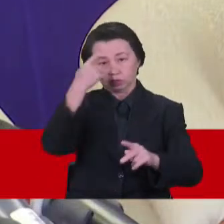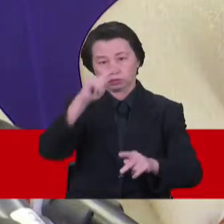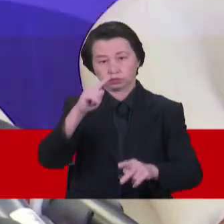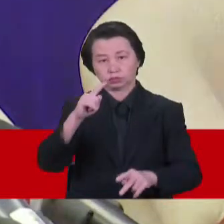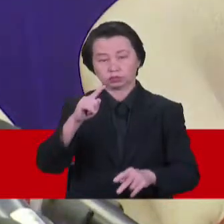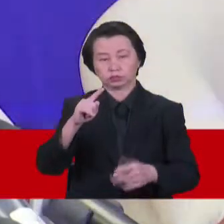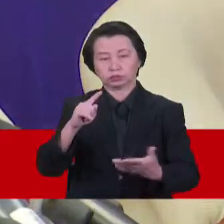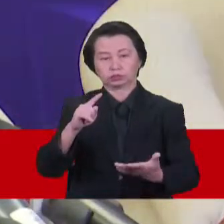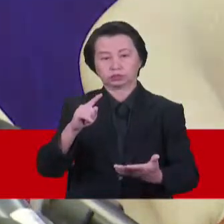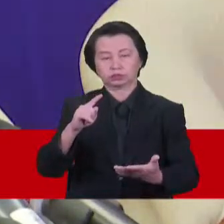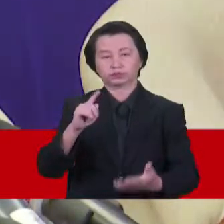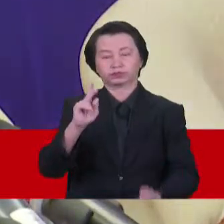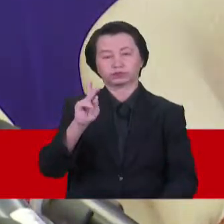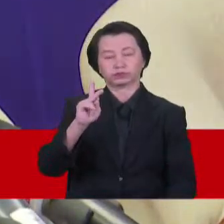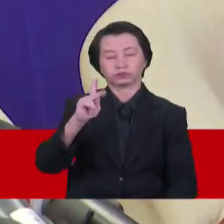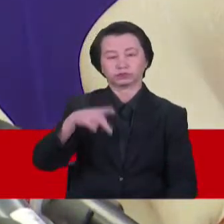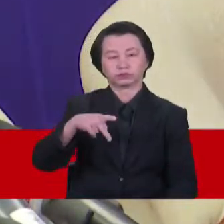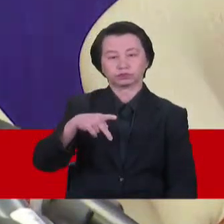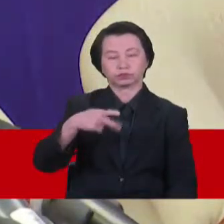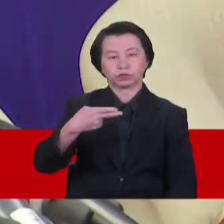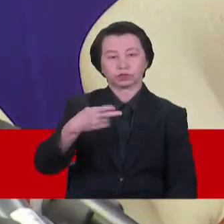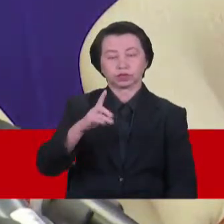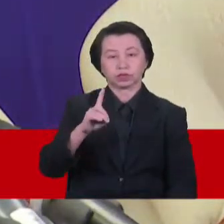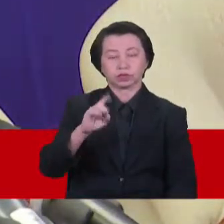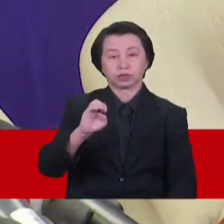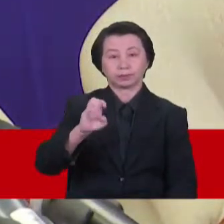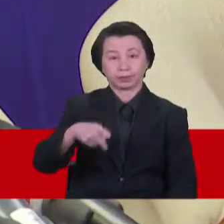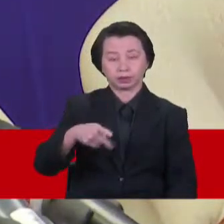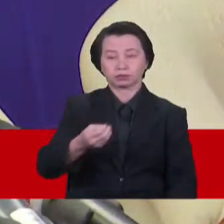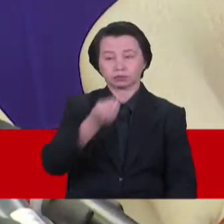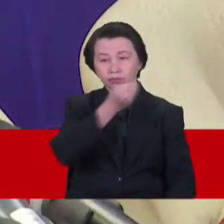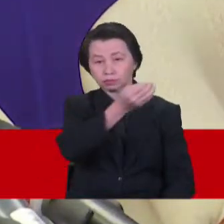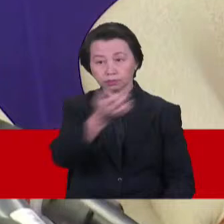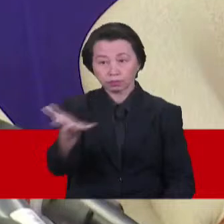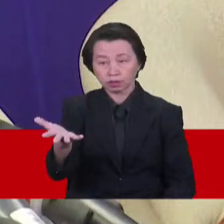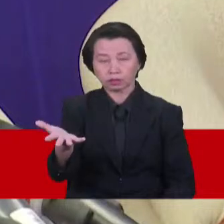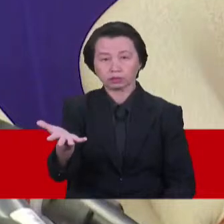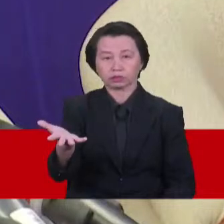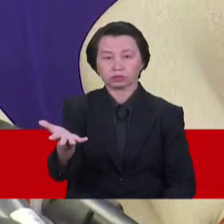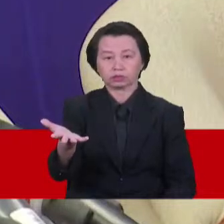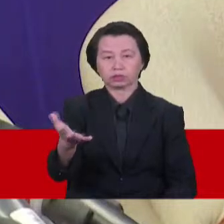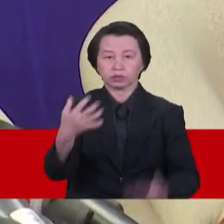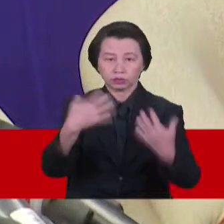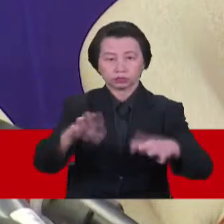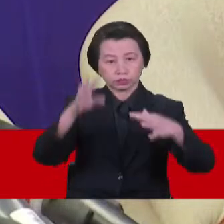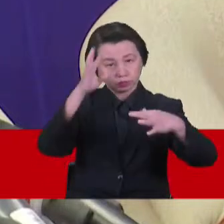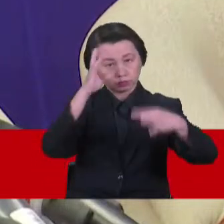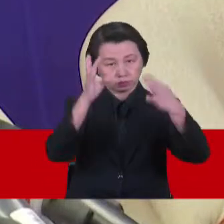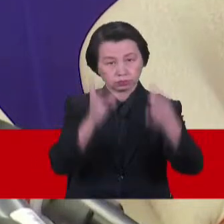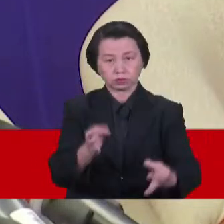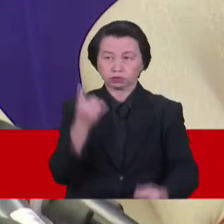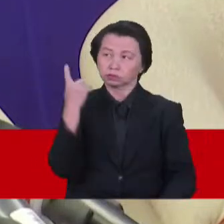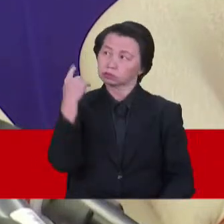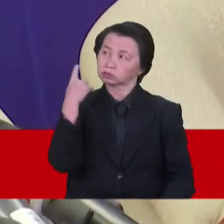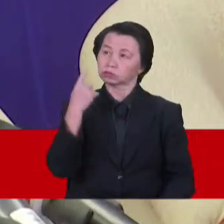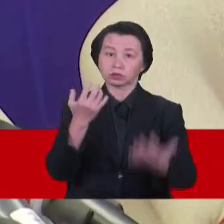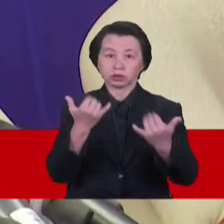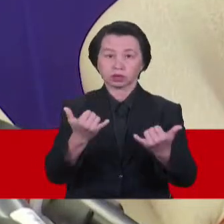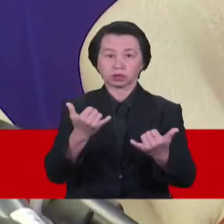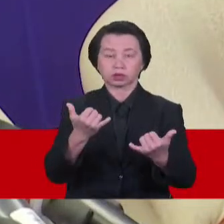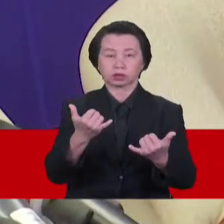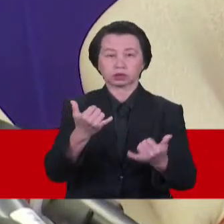KPDNHP untuk memaklum kepada mereka apa telah diputuskan baru-baru ini oleh kerajaan